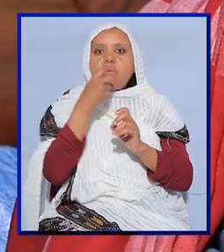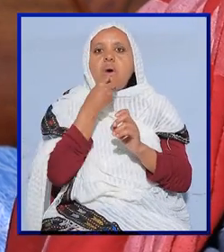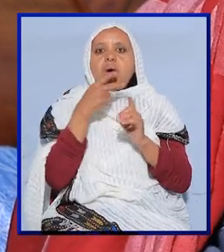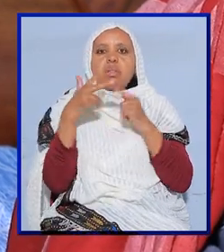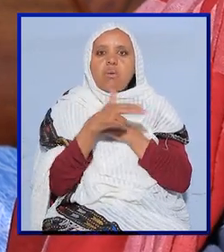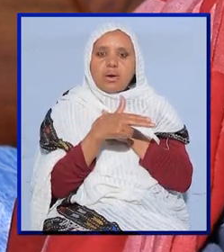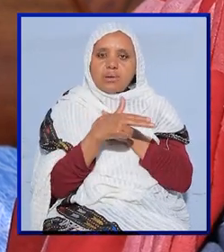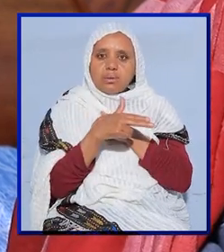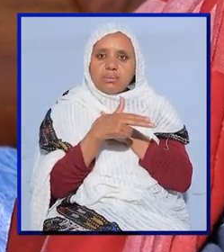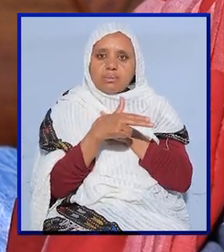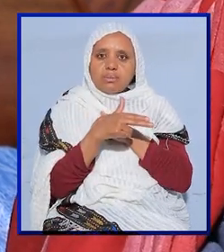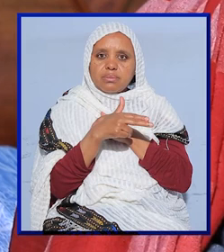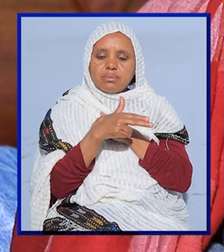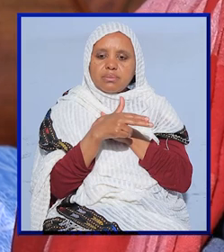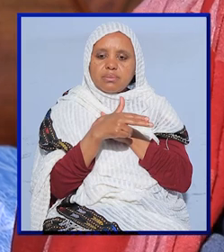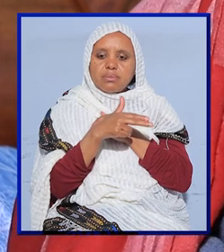ተቆረጠ